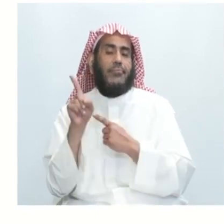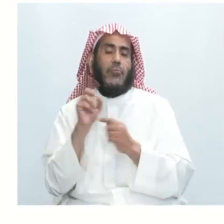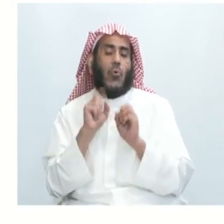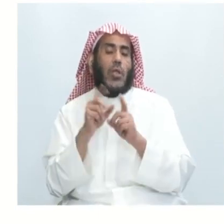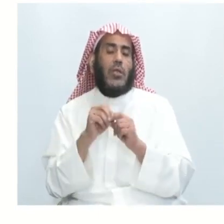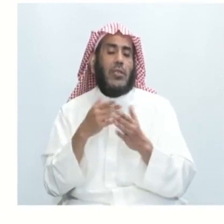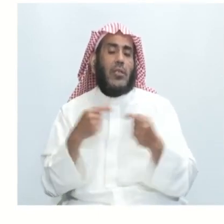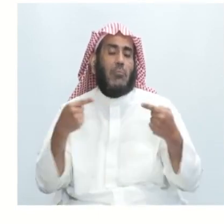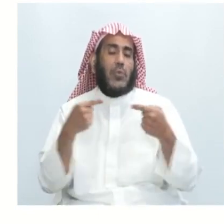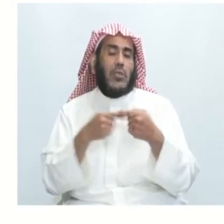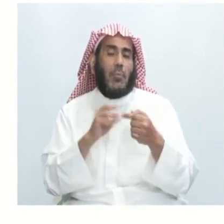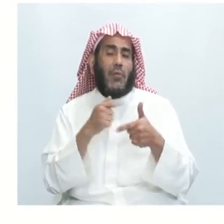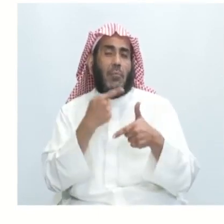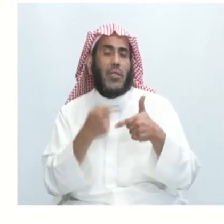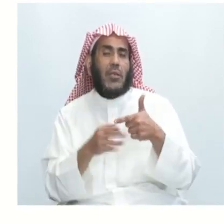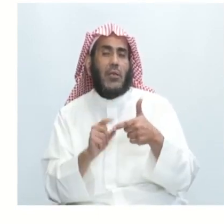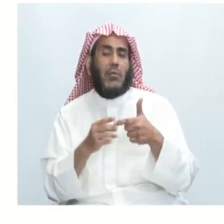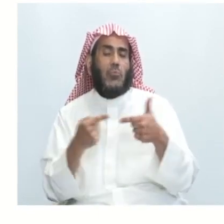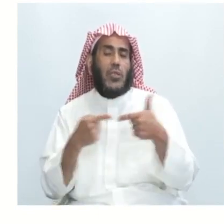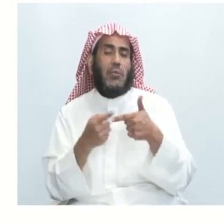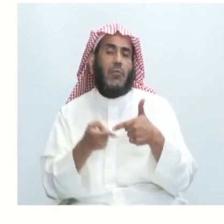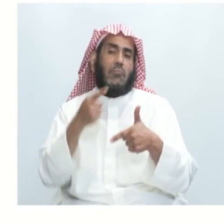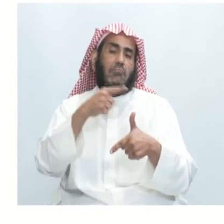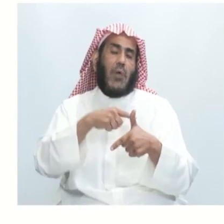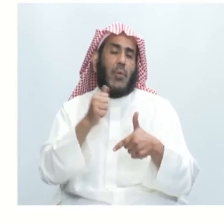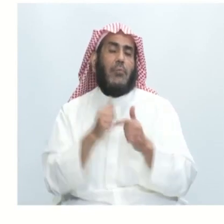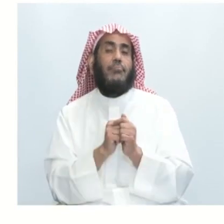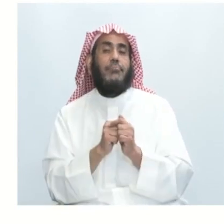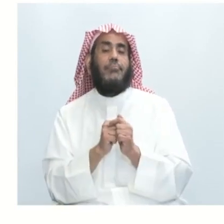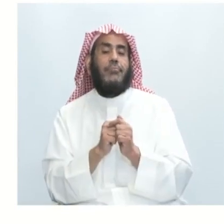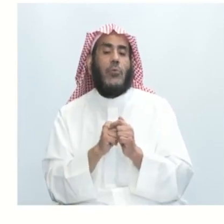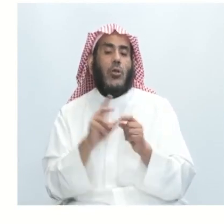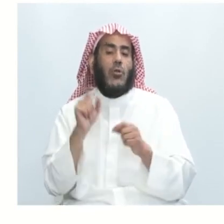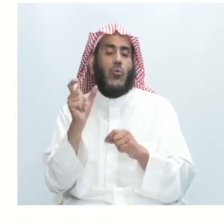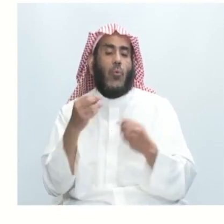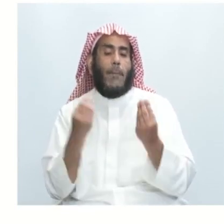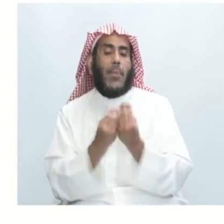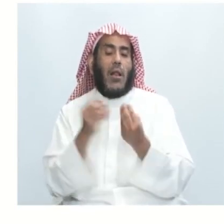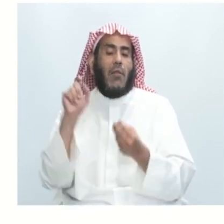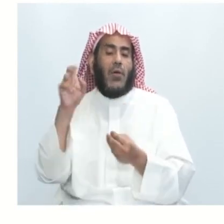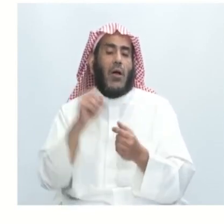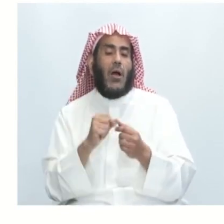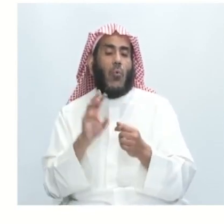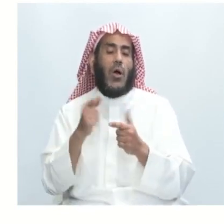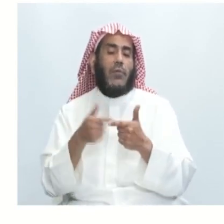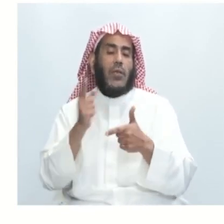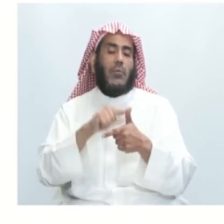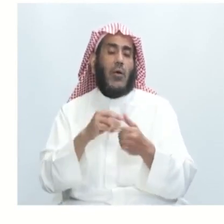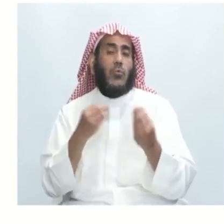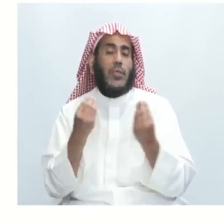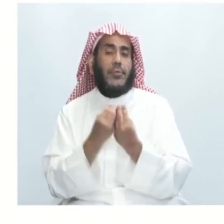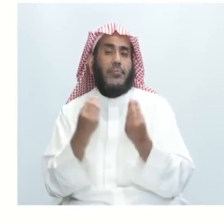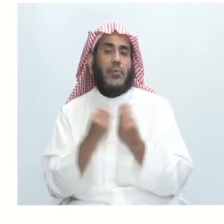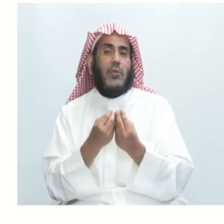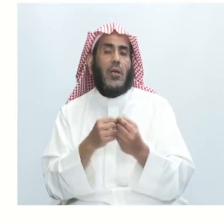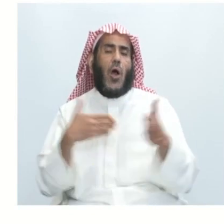تاتي متصل بحرب بعدها او تاتي من تصحيح الحرف قبلها هنا النون مع الفاء او حرف سابق او تاتي